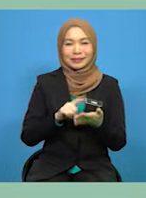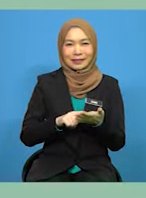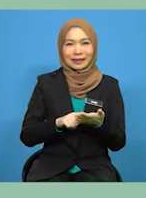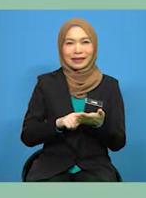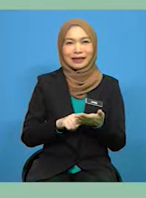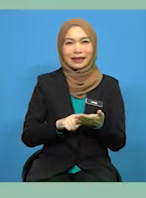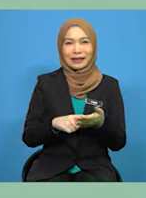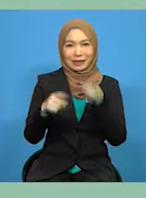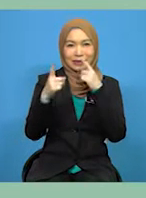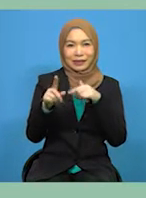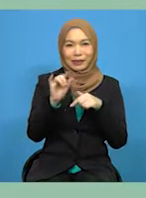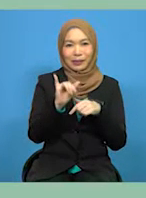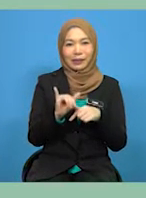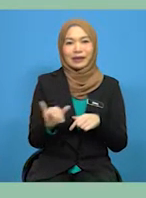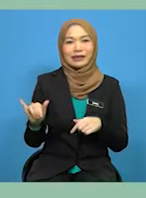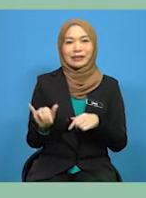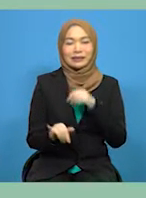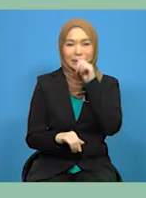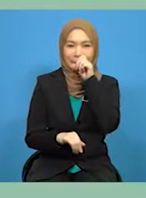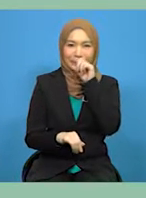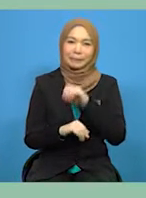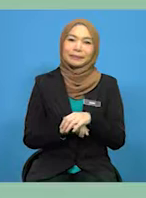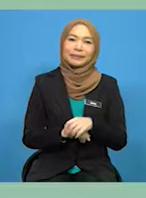Ini cadangan jawapannya.